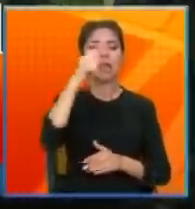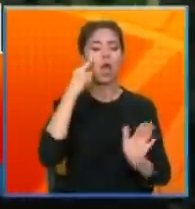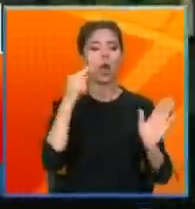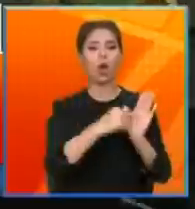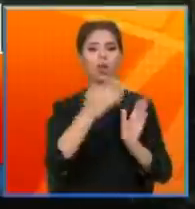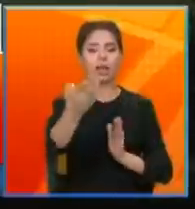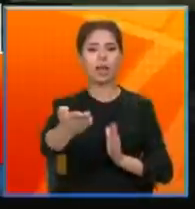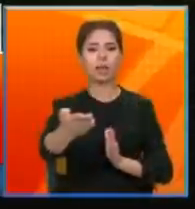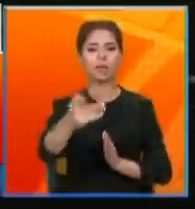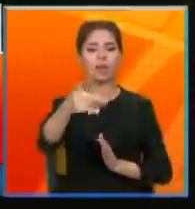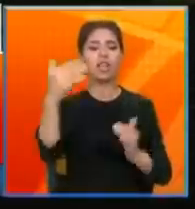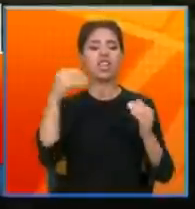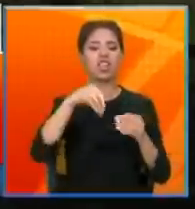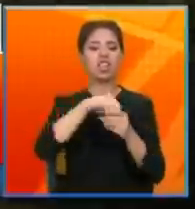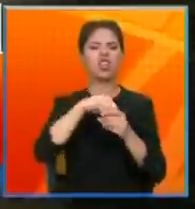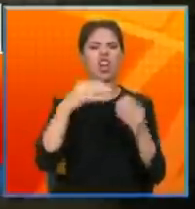biraz karanlık.